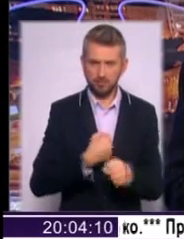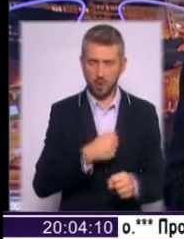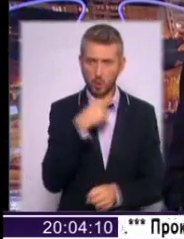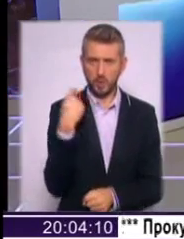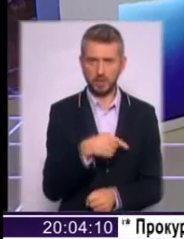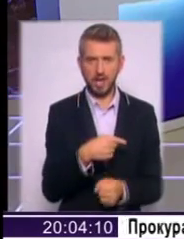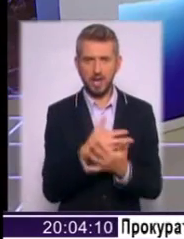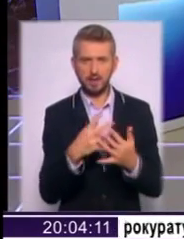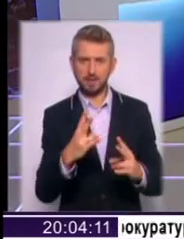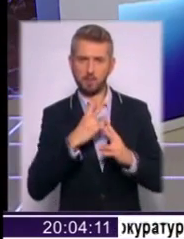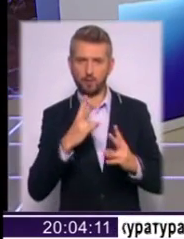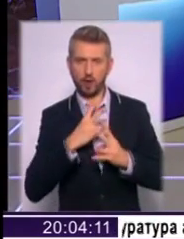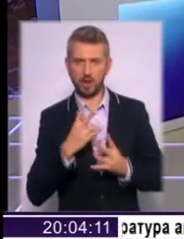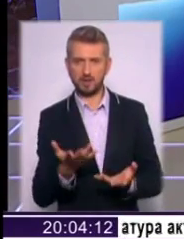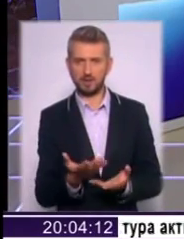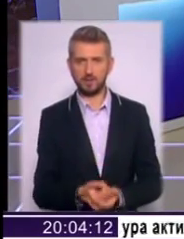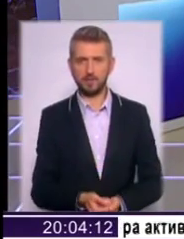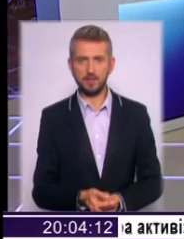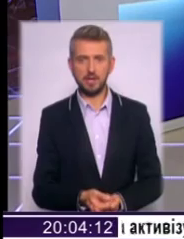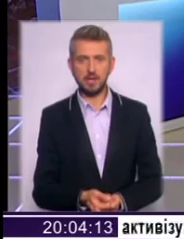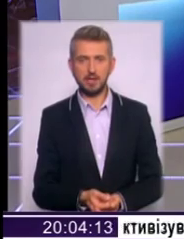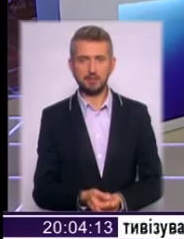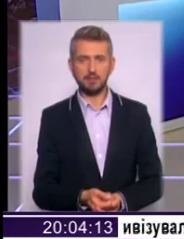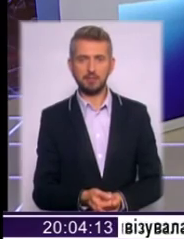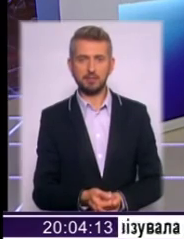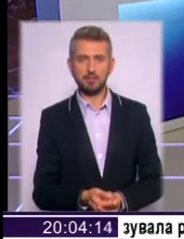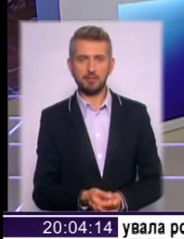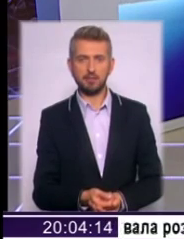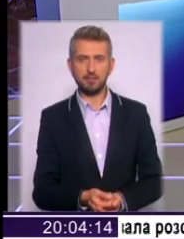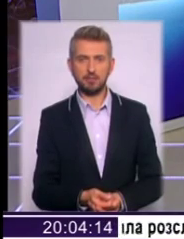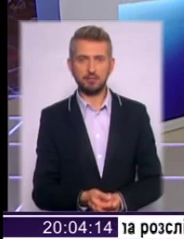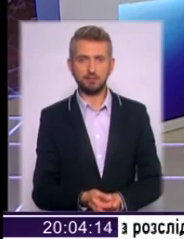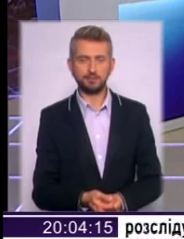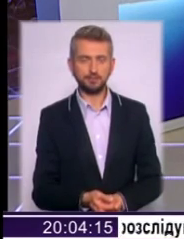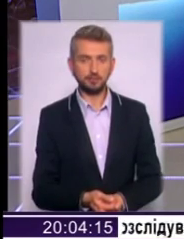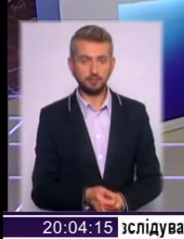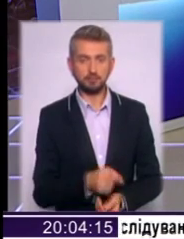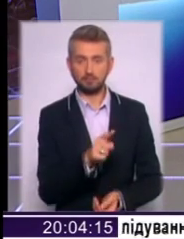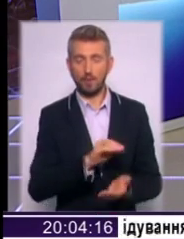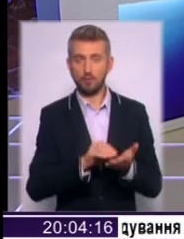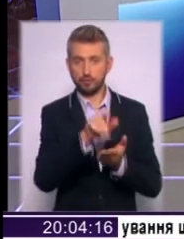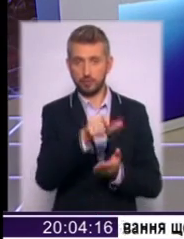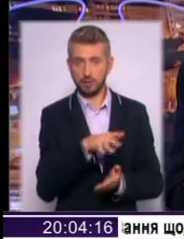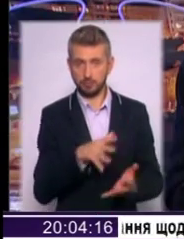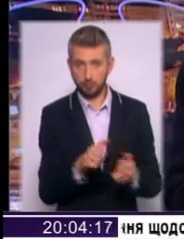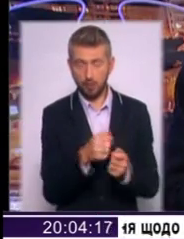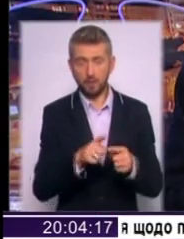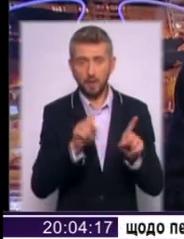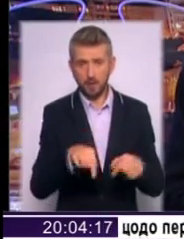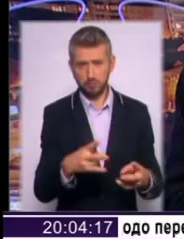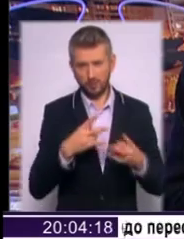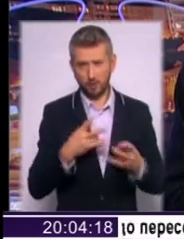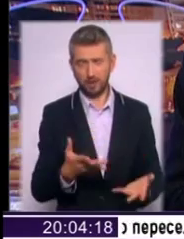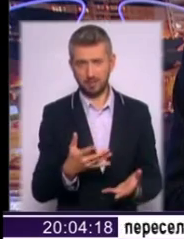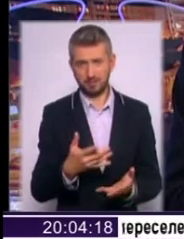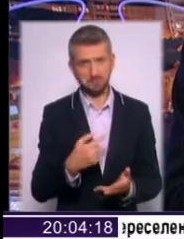роду провокаціями. Тобто нас, власне кажучи, затримання цього журналіста – це ж теж провокація. Ну, ми з вами